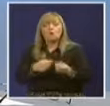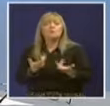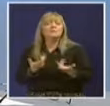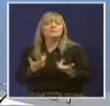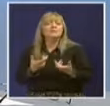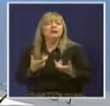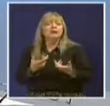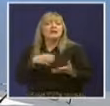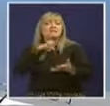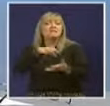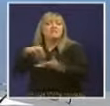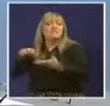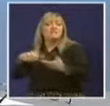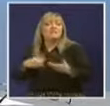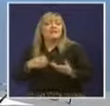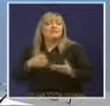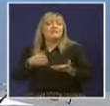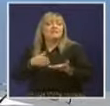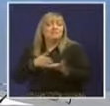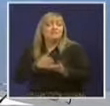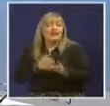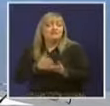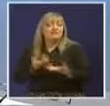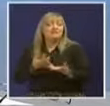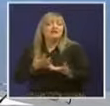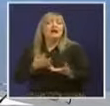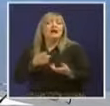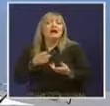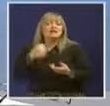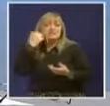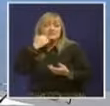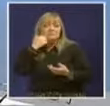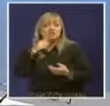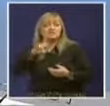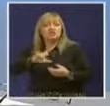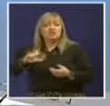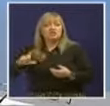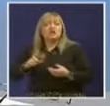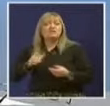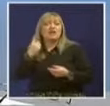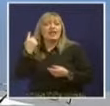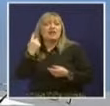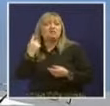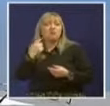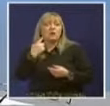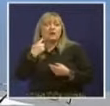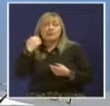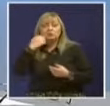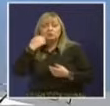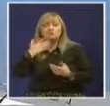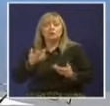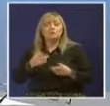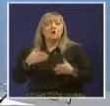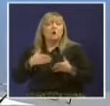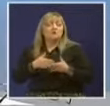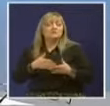от това да използват чаши за порцеланови за кафе на еднократните чаши за използване. Тези еднократни чаши, освен да бъдат изгорени,